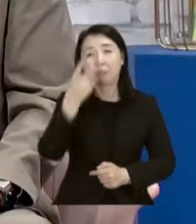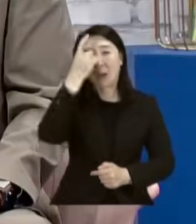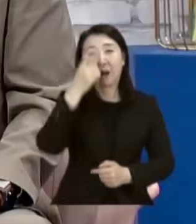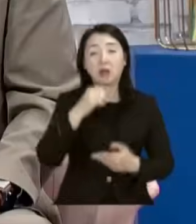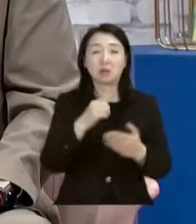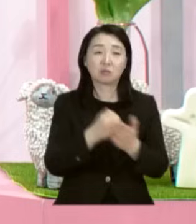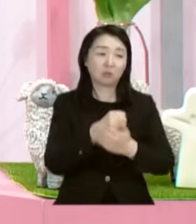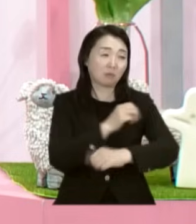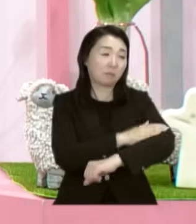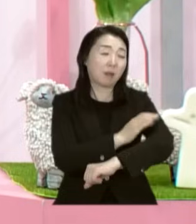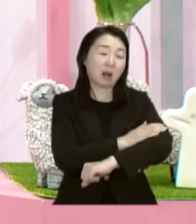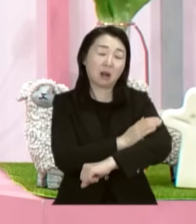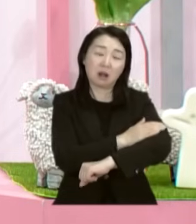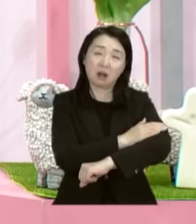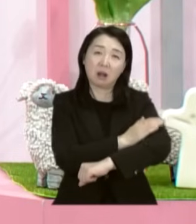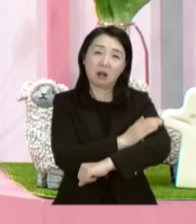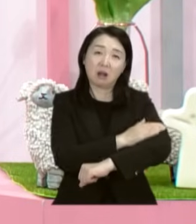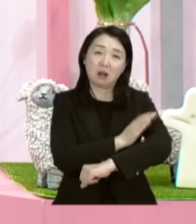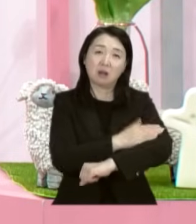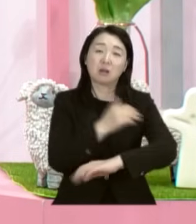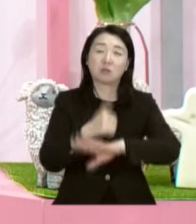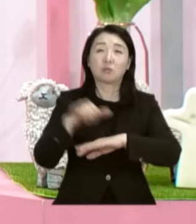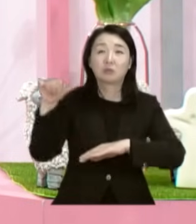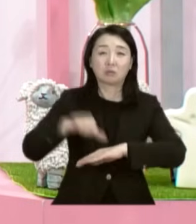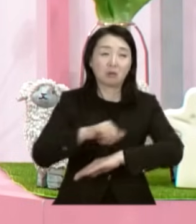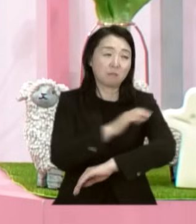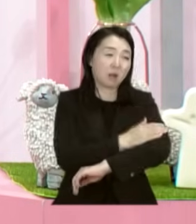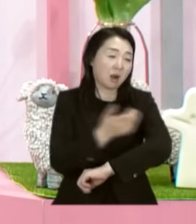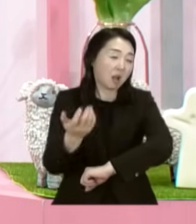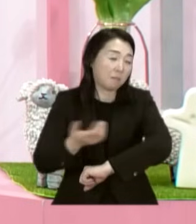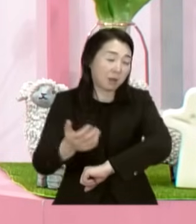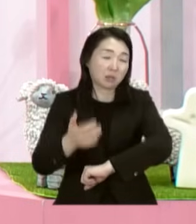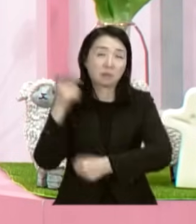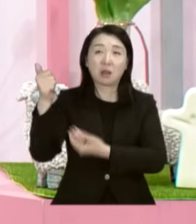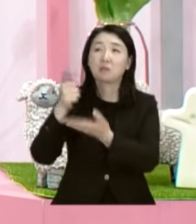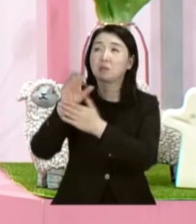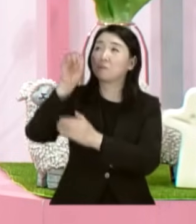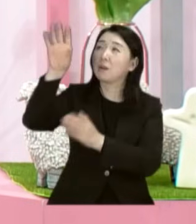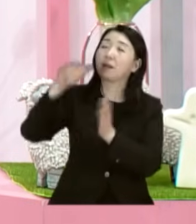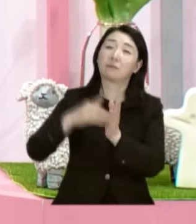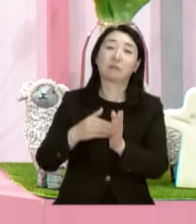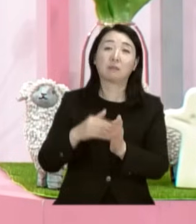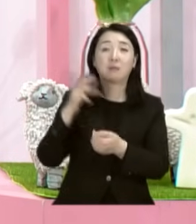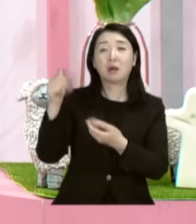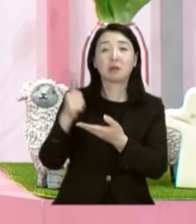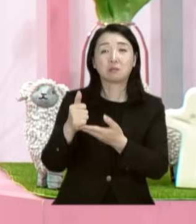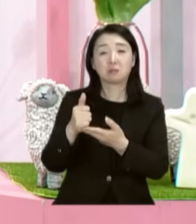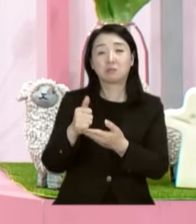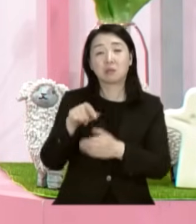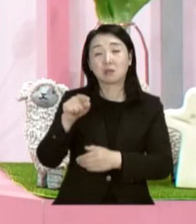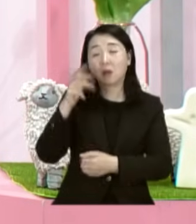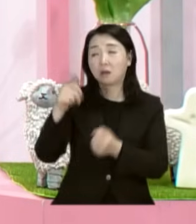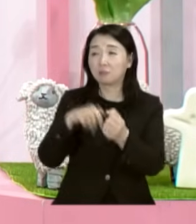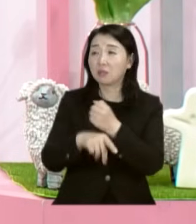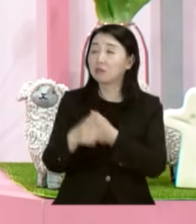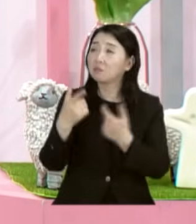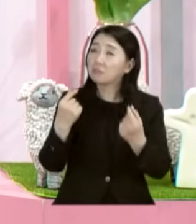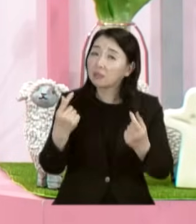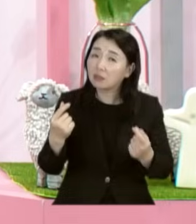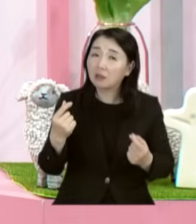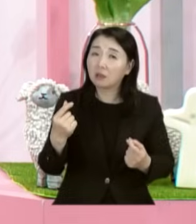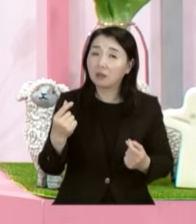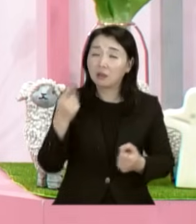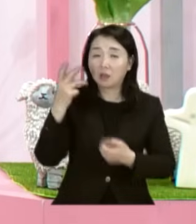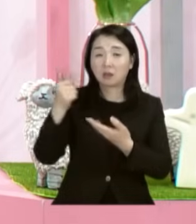제가 엎드려서 팔이 너무 아프니까 엎드려서 매트 위에서 하나님한테 얘기했어요 하나님 이게 하나님의 뜻